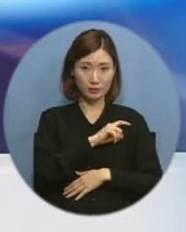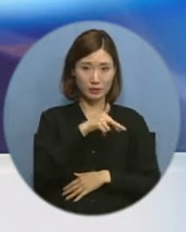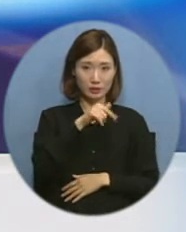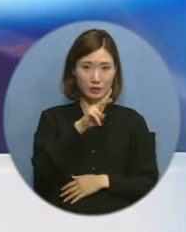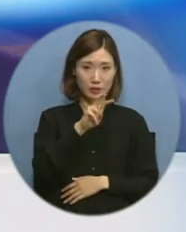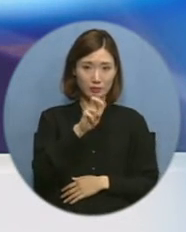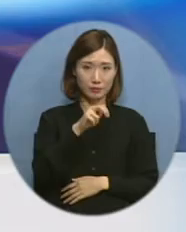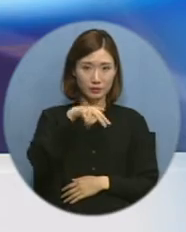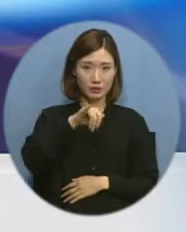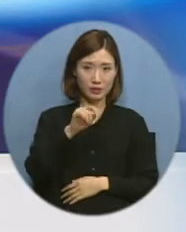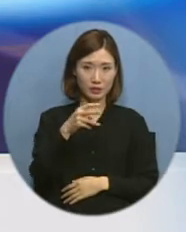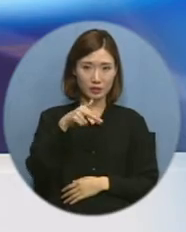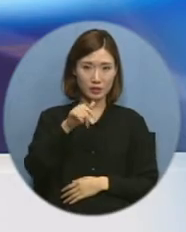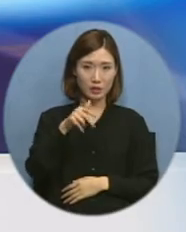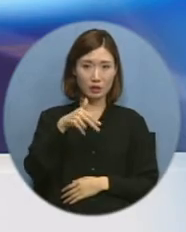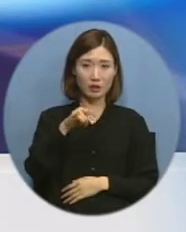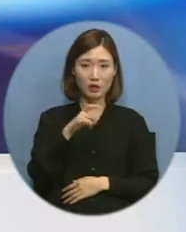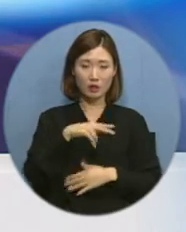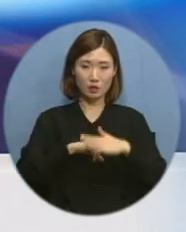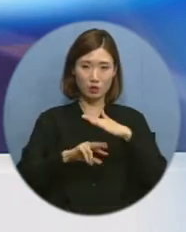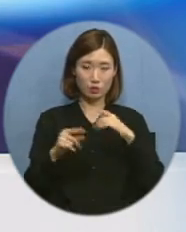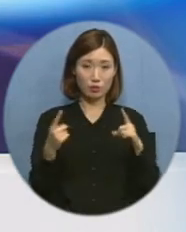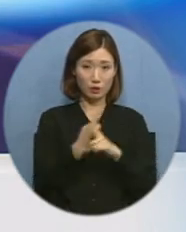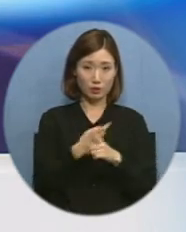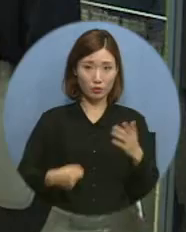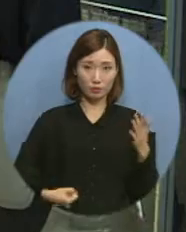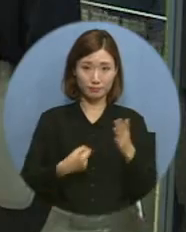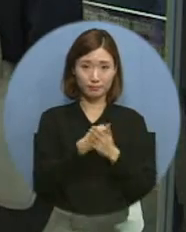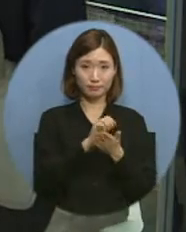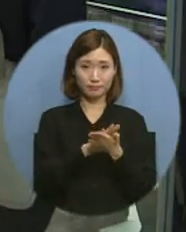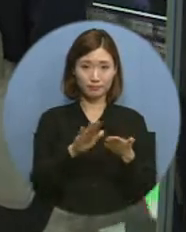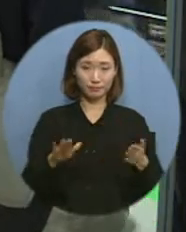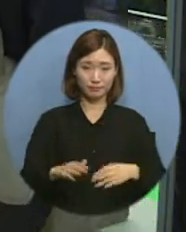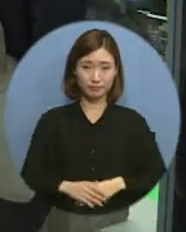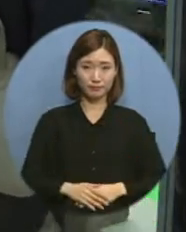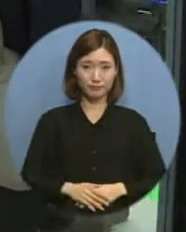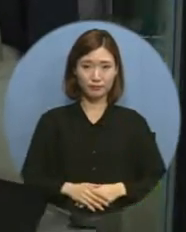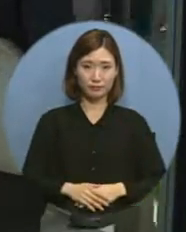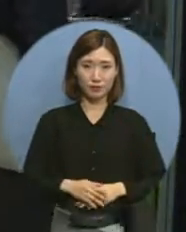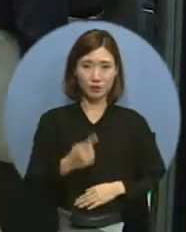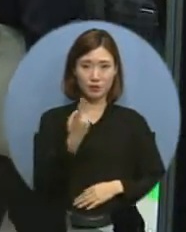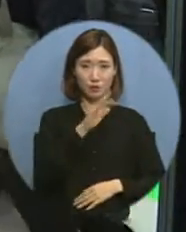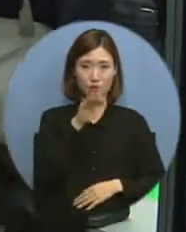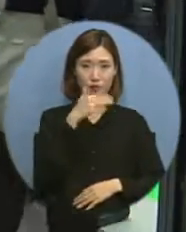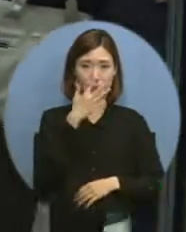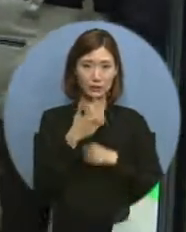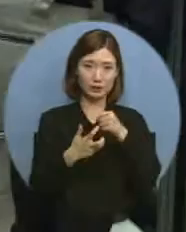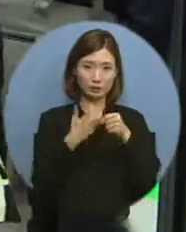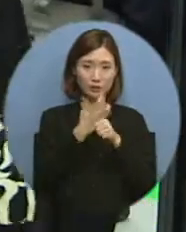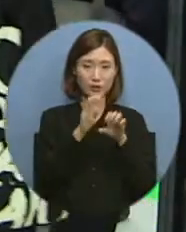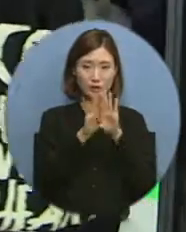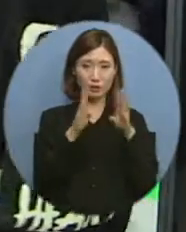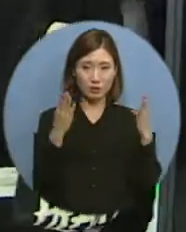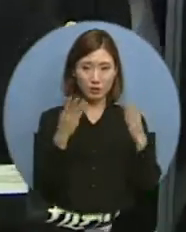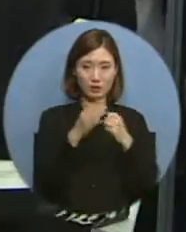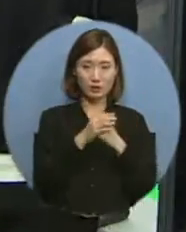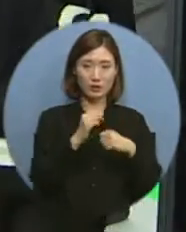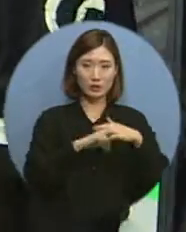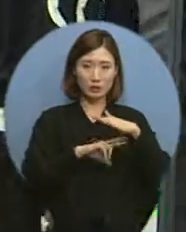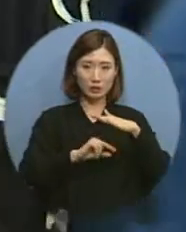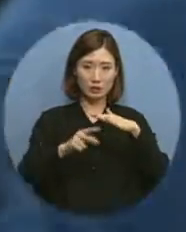잠실 세내역으로 변경하기로 했습니다. 천세현 기자입니다. 지난 1980년 개통된 지하철